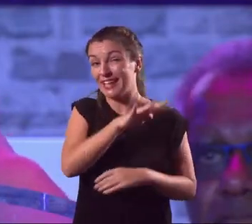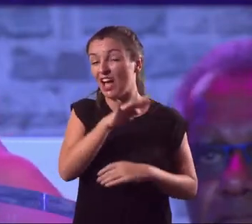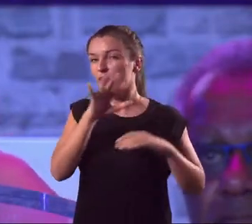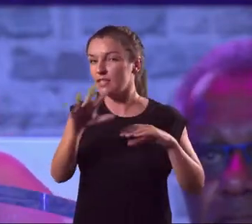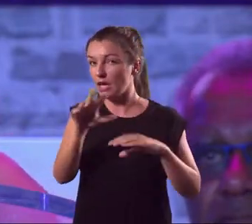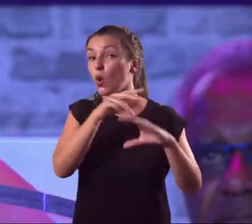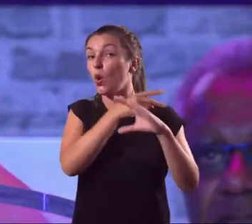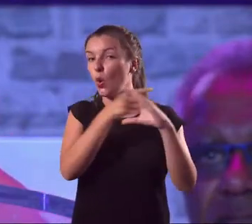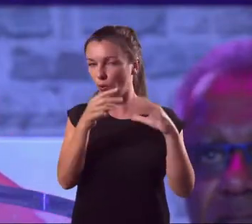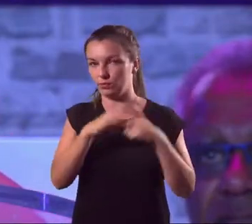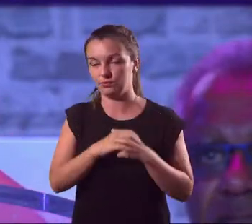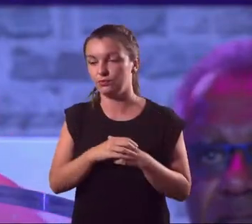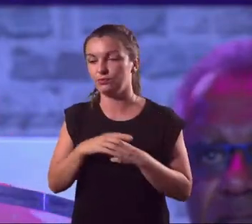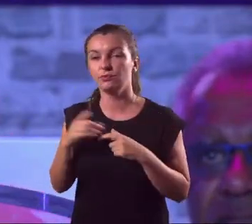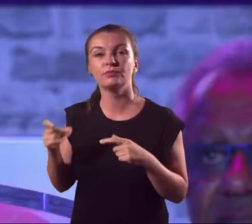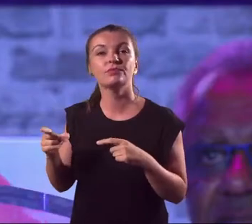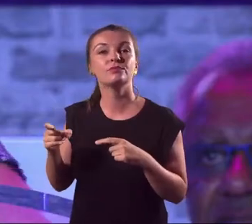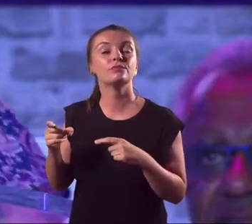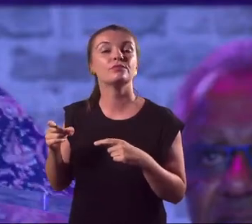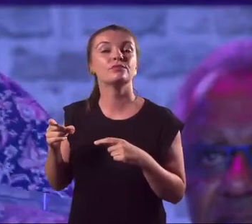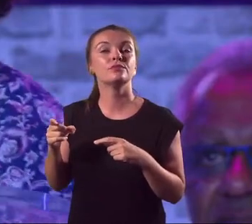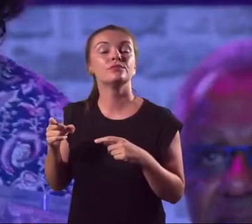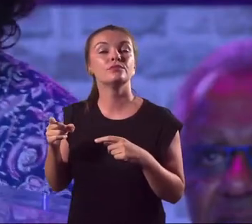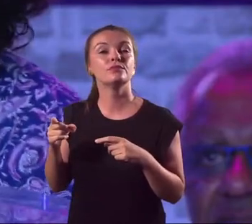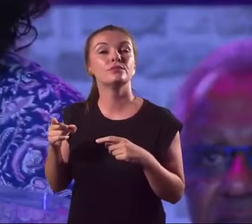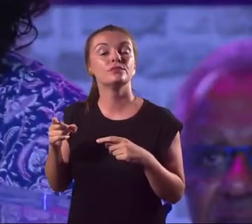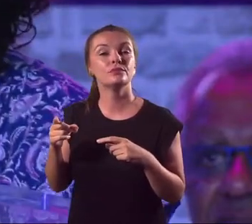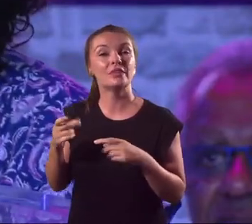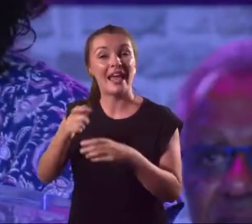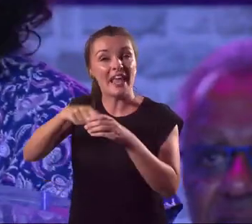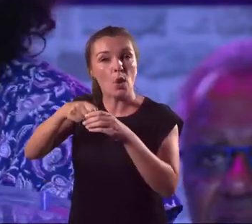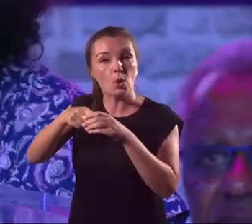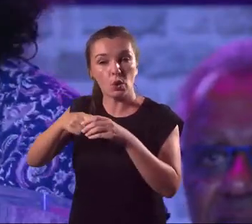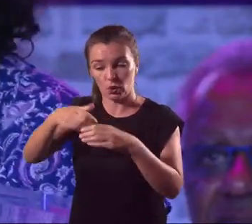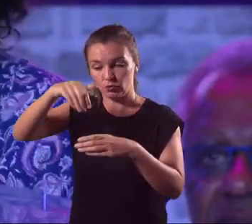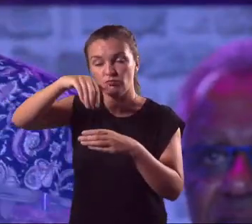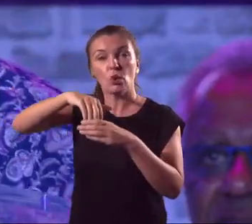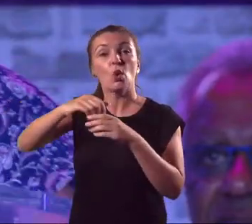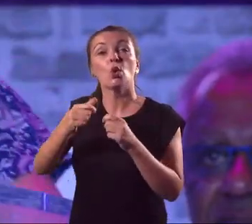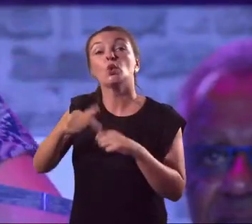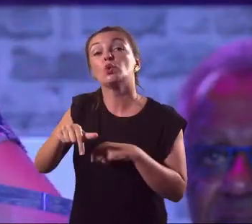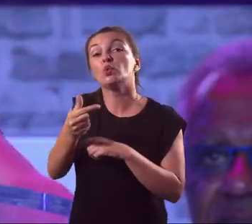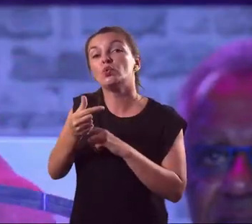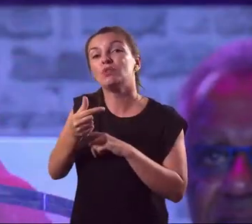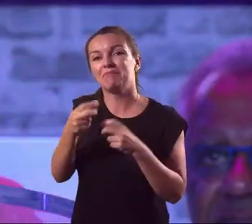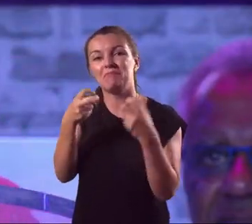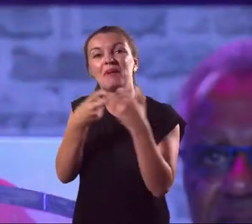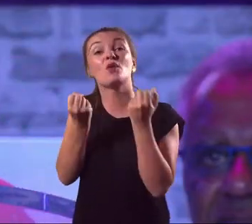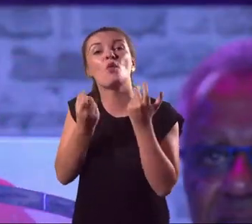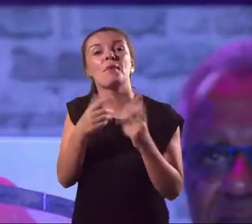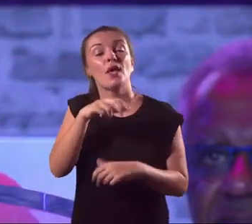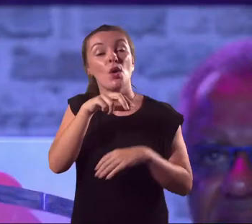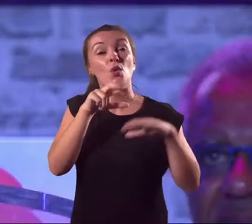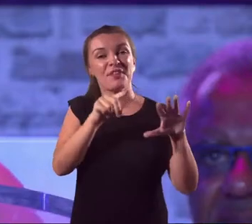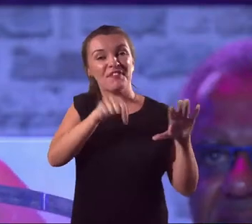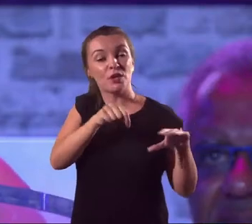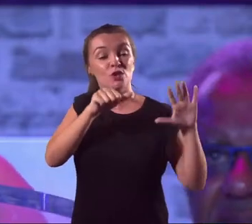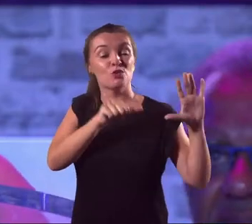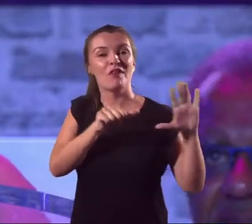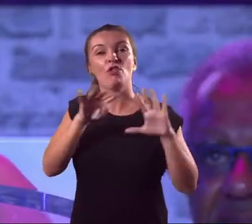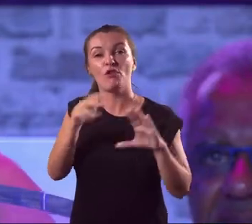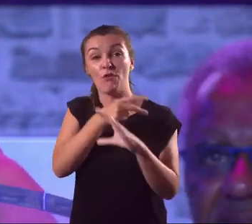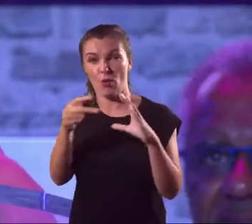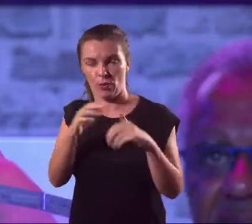payé notre paquet de 12 yaourts, 8,50 euros. 1969. Nous